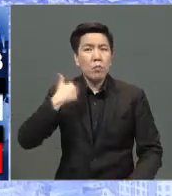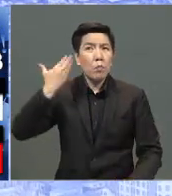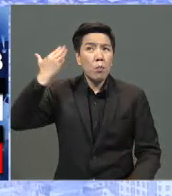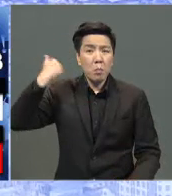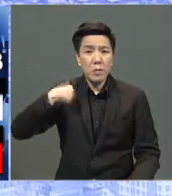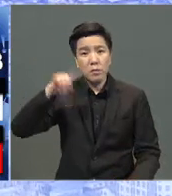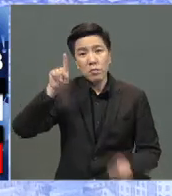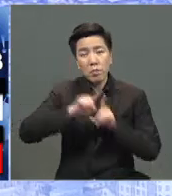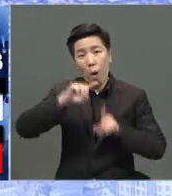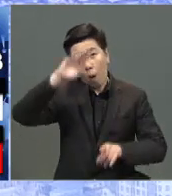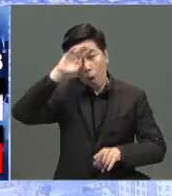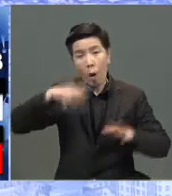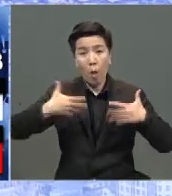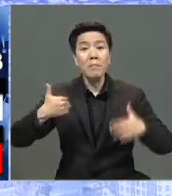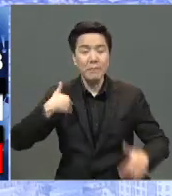และก็ได้นะครับหรือเรื่องของอาการที่บอกว่าไม่จมูกดมกลิ่นไม่ได้เนี่ยนะคะหรือไม่ได้รับรู้เรื่องของกลิ่นเนี่ยอันนี้มีอย่างเดียวก็ได้ครับแล้วก็มีประวัติว่าไปในที่ชุมชนมาแค่นี้ก็ได้แล้วฮะแล้วก็ยิ่งถ้ามีไข้มีหลากหลายเนี่ยหรือมีอาการคล้ายไข้หวัดใหญ่ในไปเลยครับพรุ่งนี้เรื่องนี้ทางกระทรวงสาสุขก็ยินดีเต็มที่ที่จะดูแลให้นะครับ